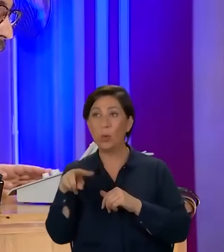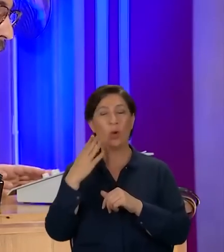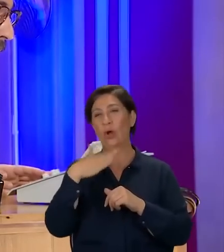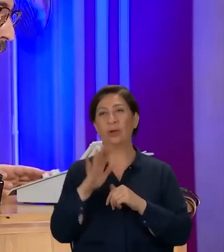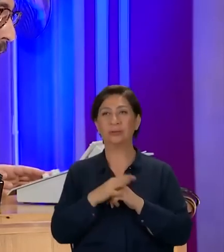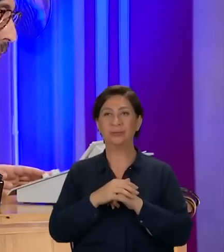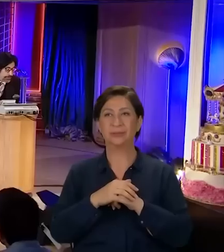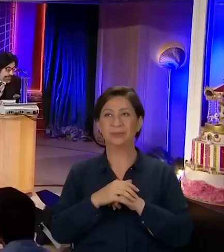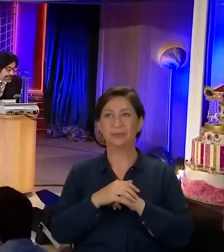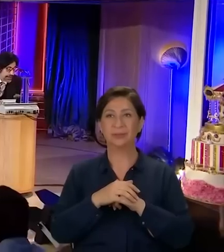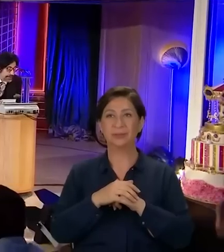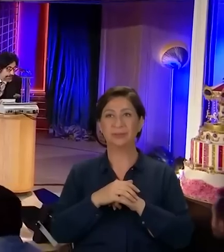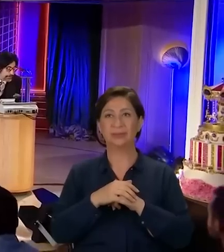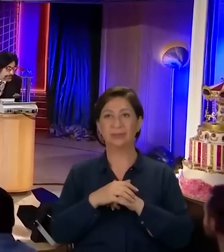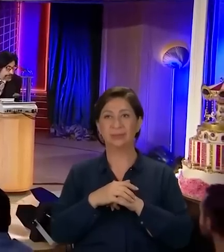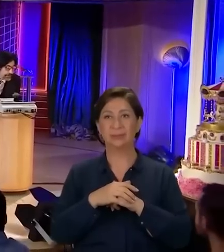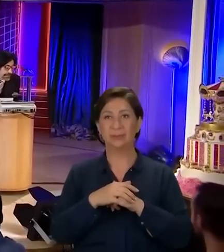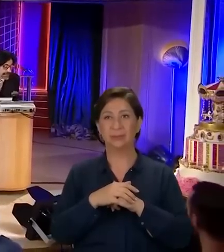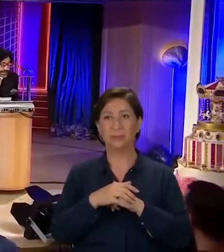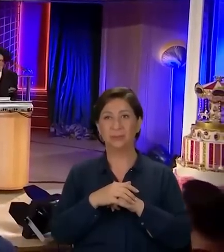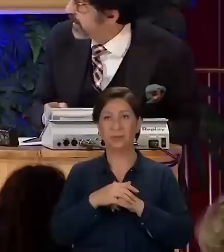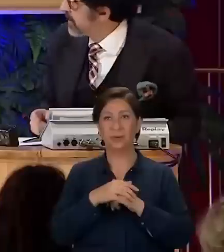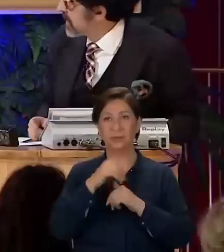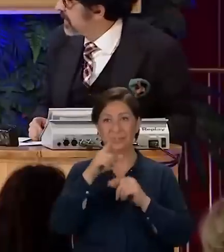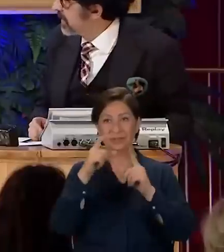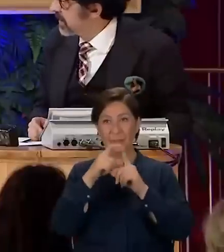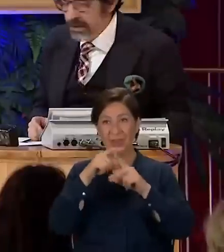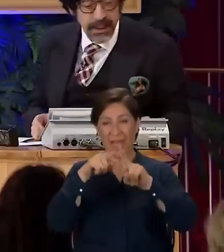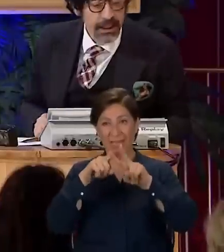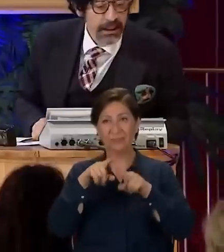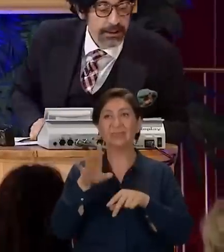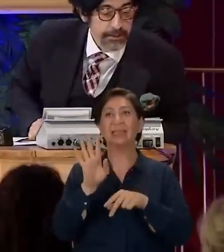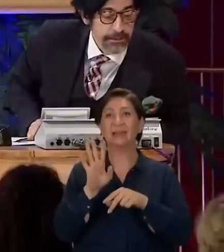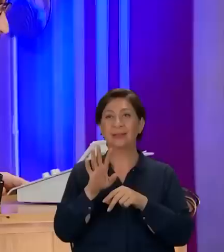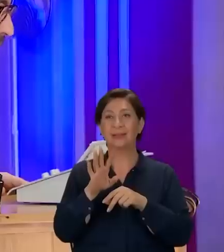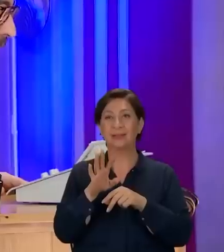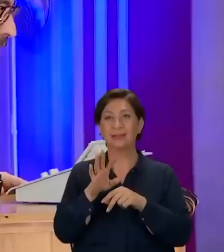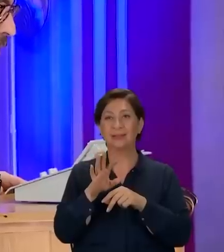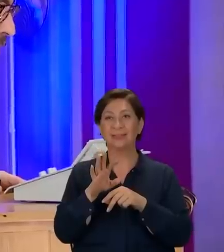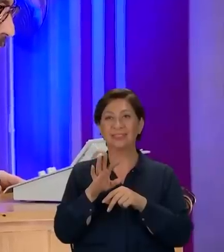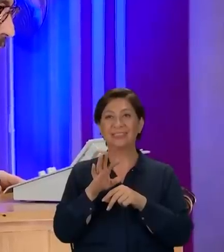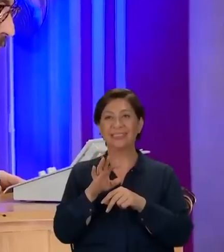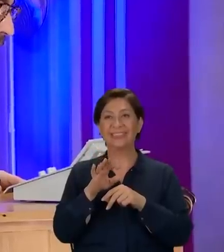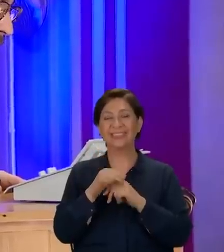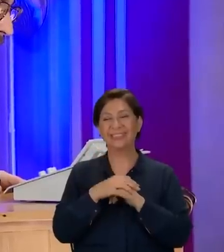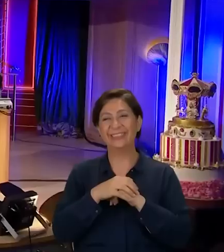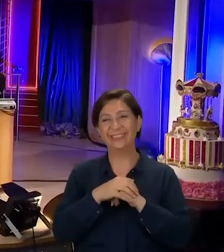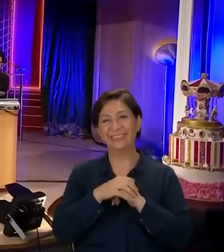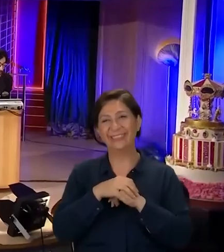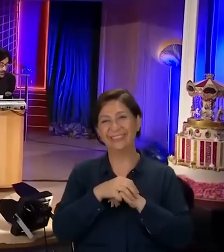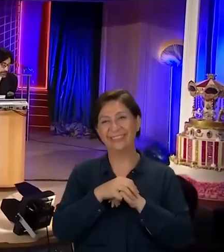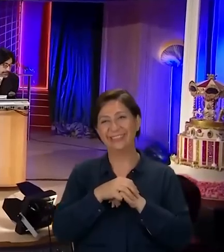Yok. Nerede var? Sen Demet Akalın mısın? Değil. Yok. Yok galiba